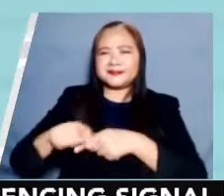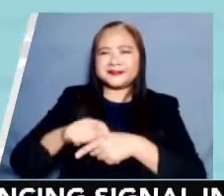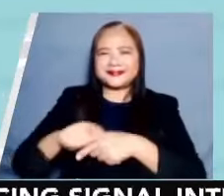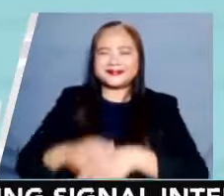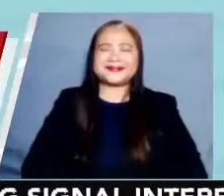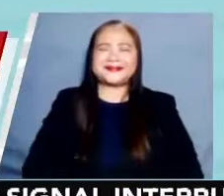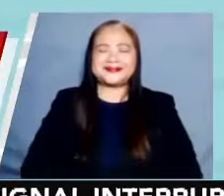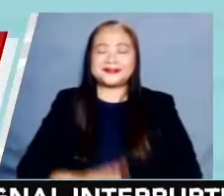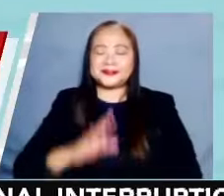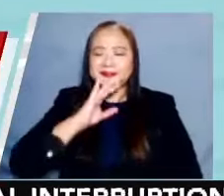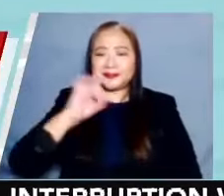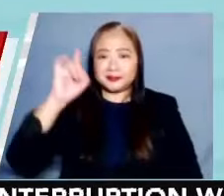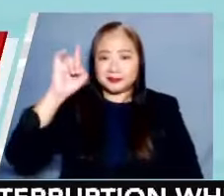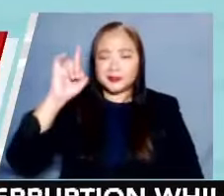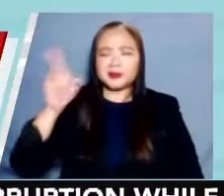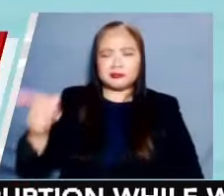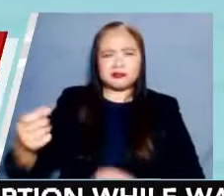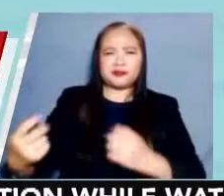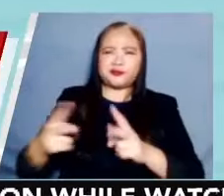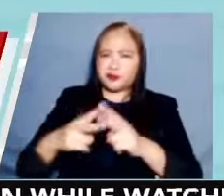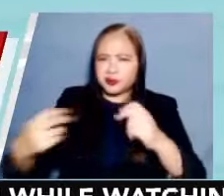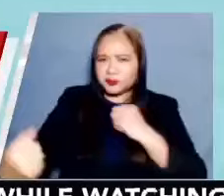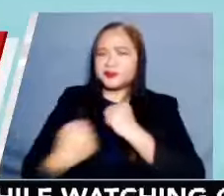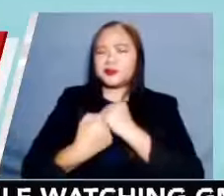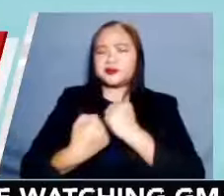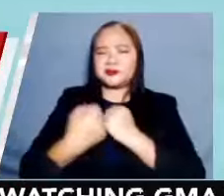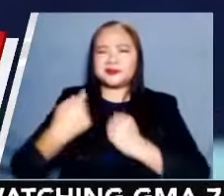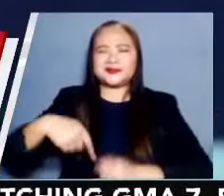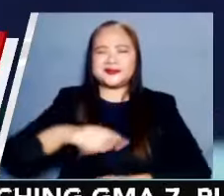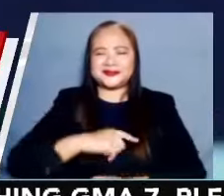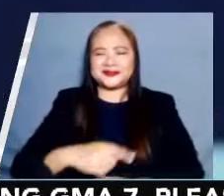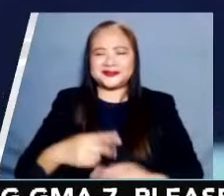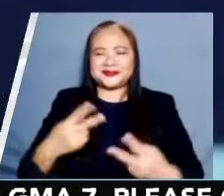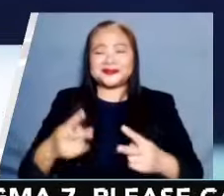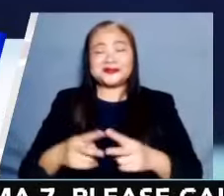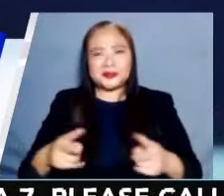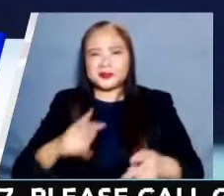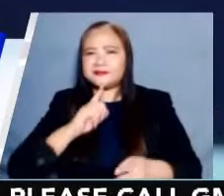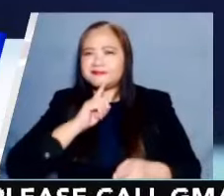amin. Ano po siya, humble po siya talaga. Hindi siya